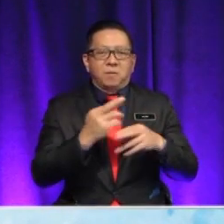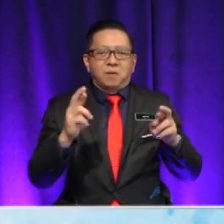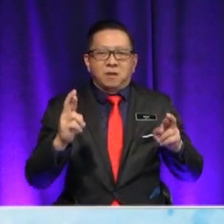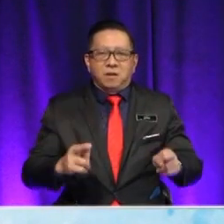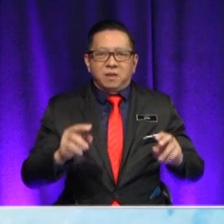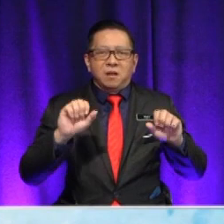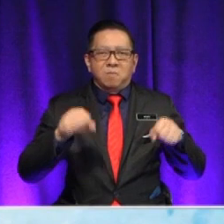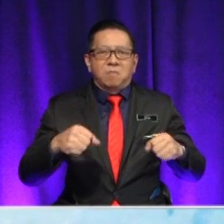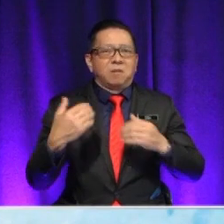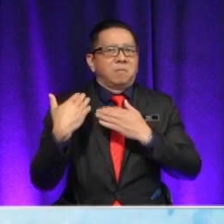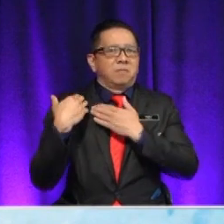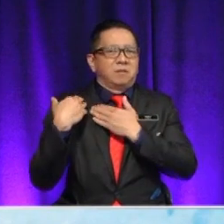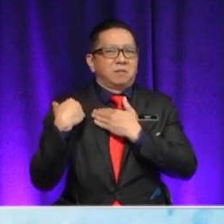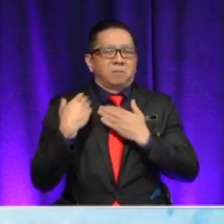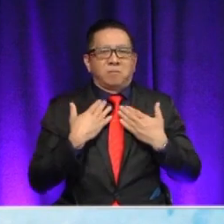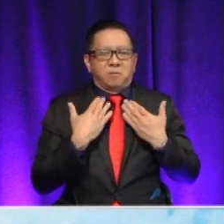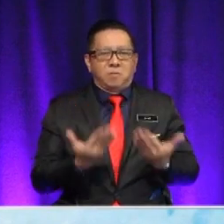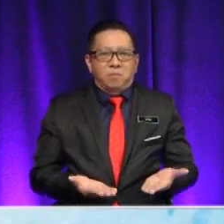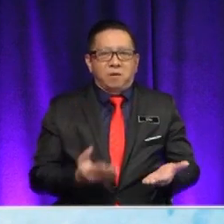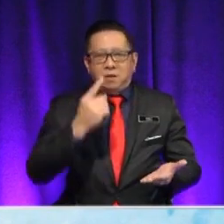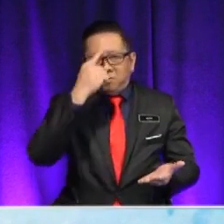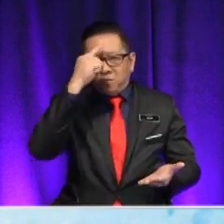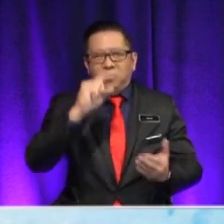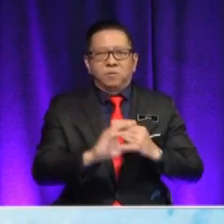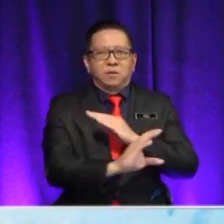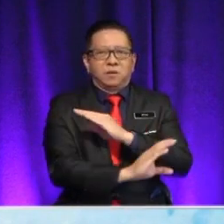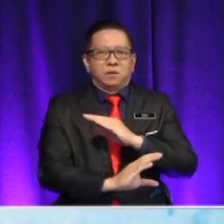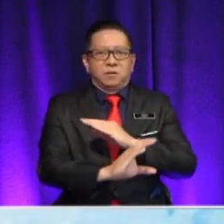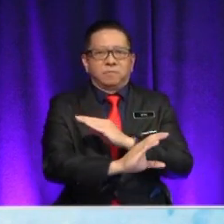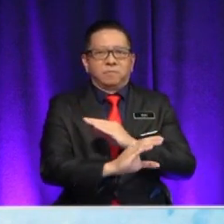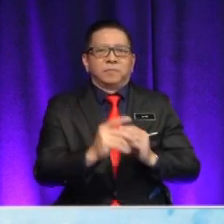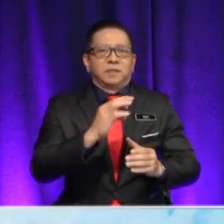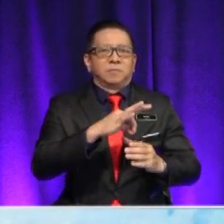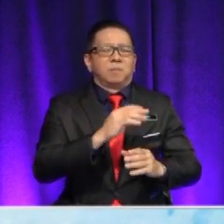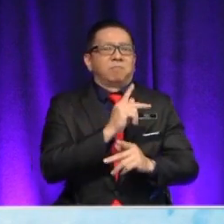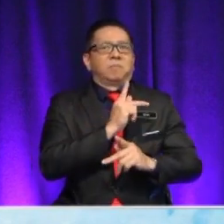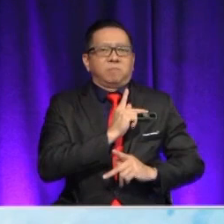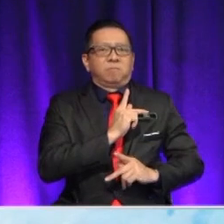apa sahaja untuk negara. Semangat patriotik juga